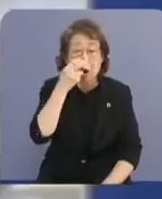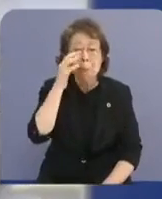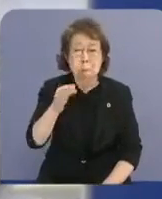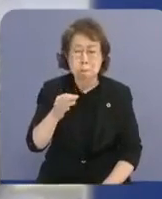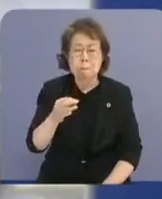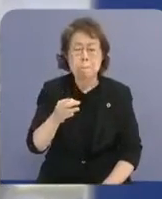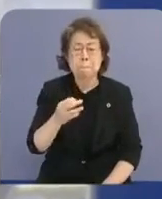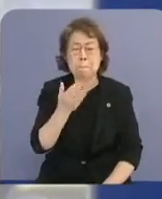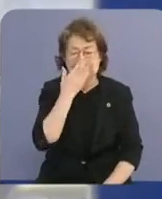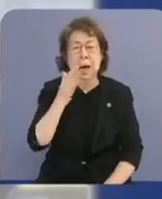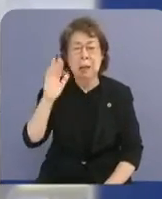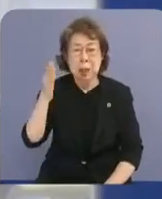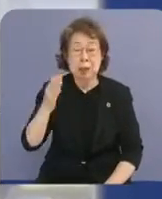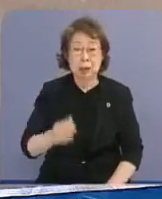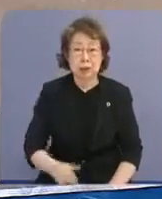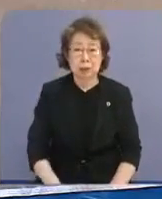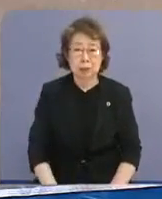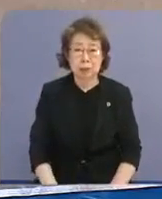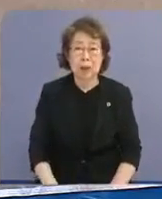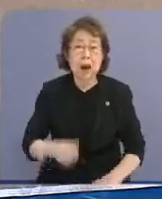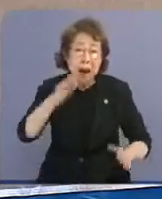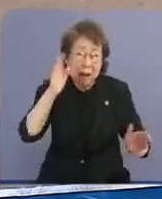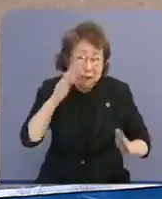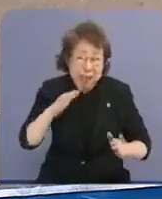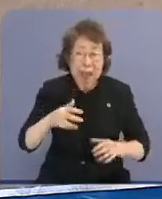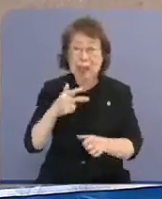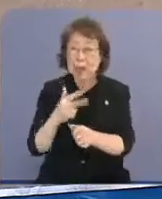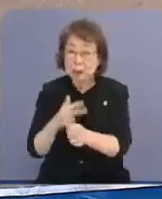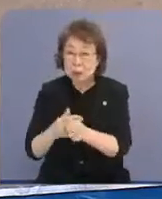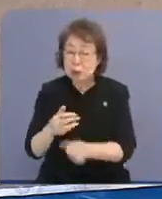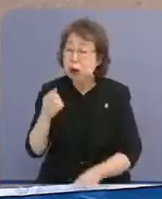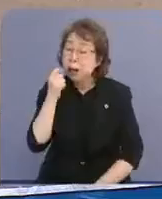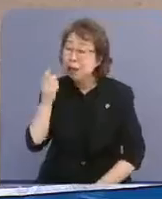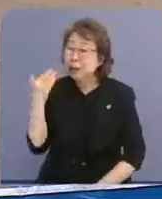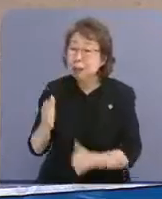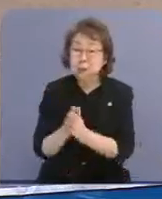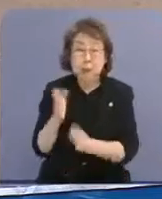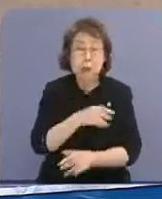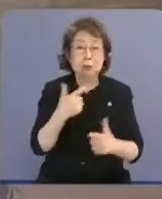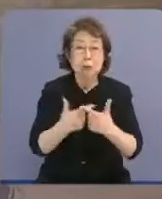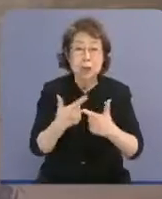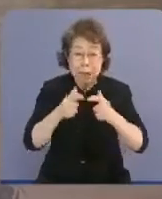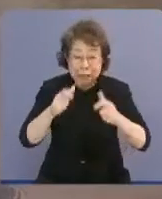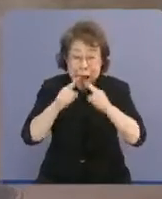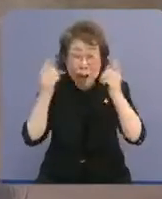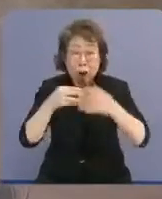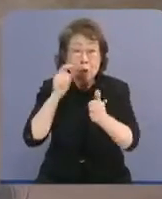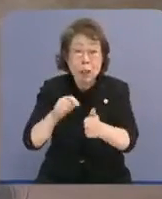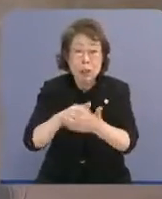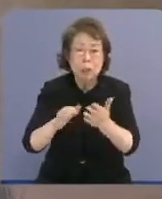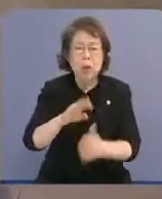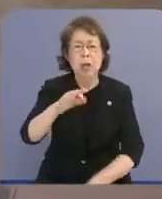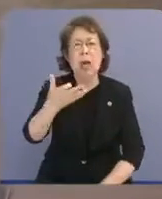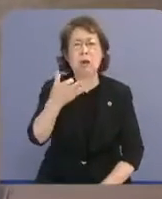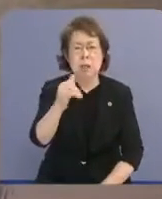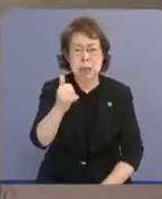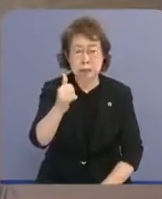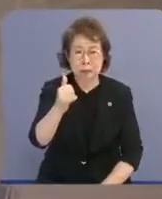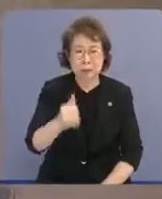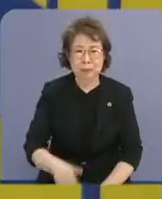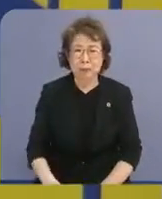받을 수 있게 한 겁니다 학생과 교수 등 지난달부터 부산대학교에서 나온 확진 자는 모두 19명